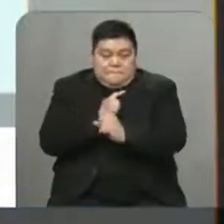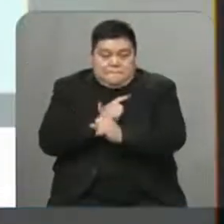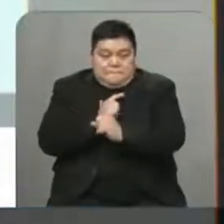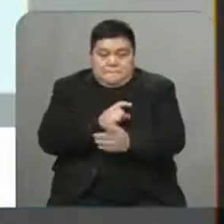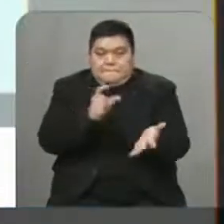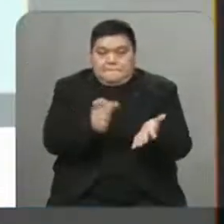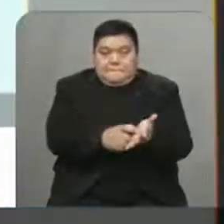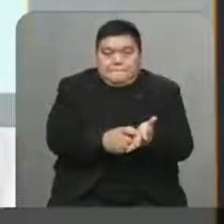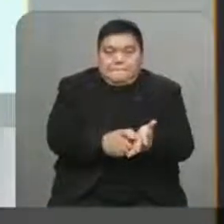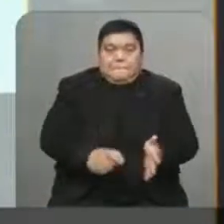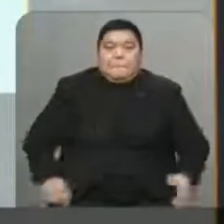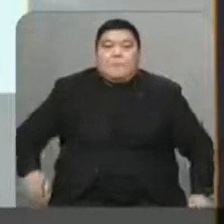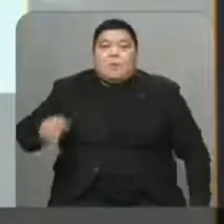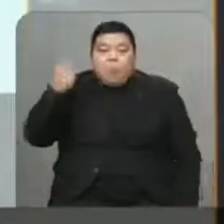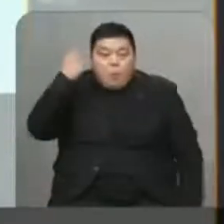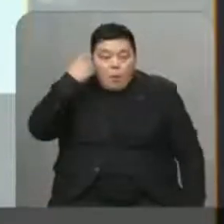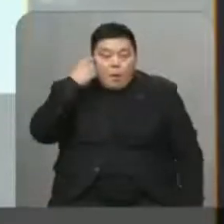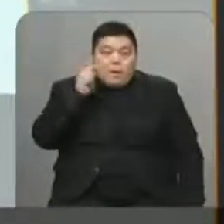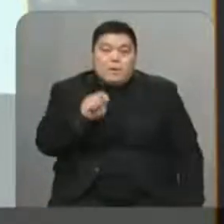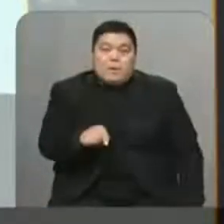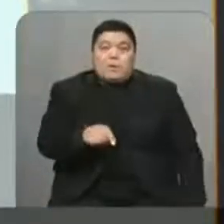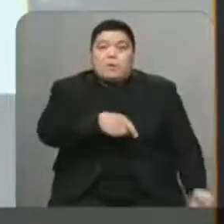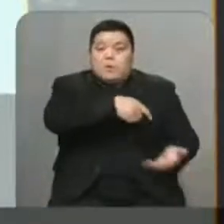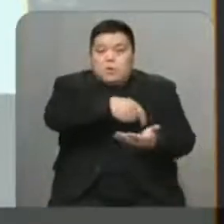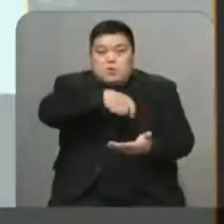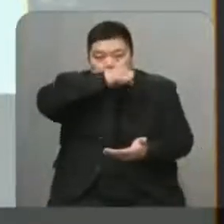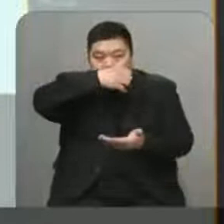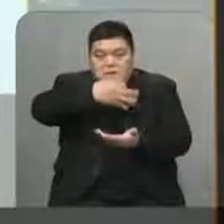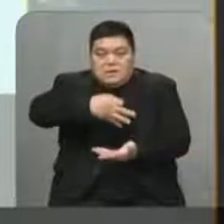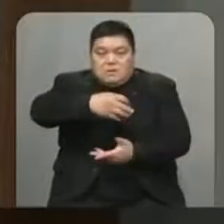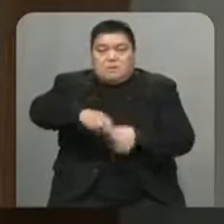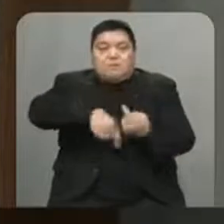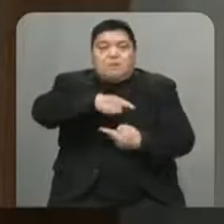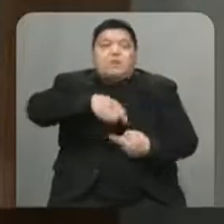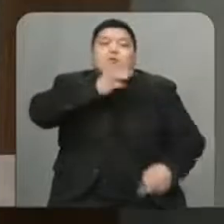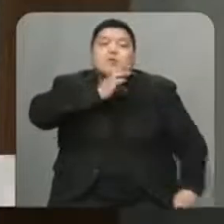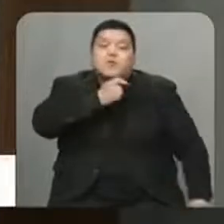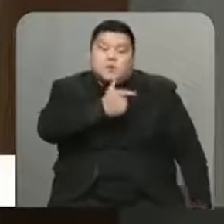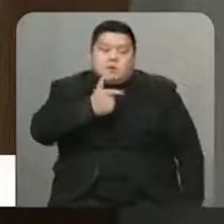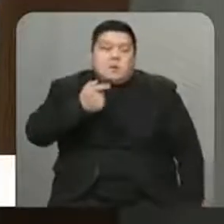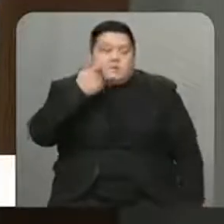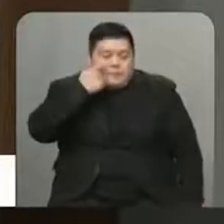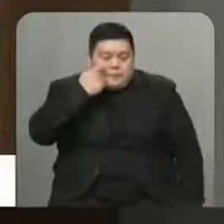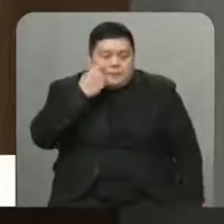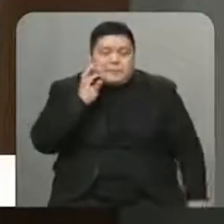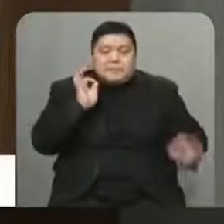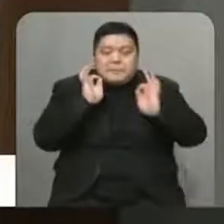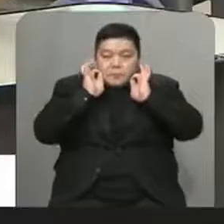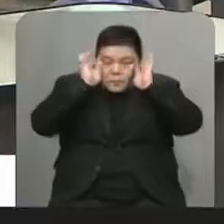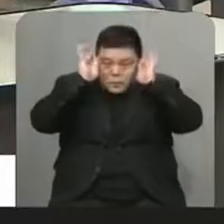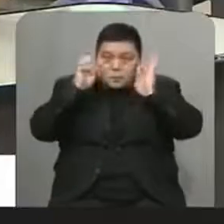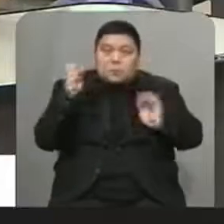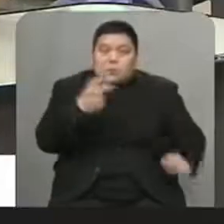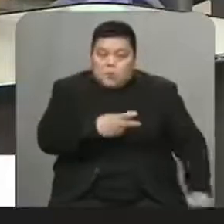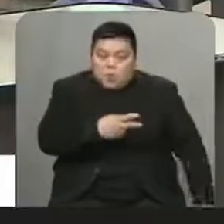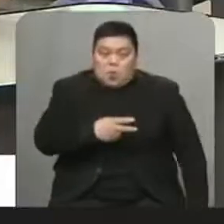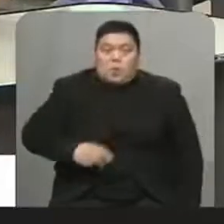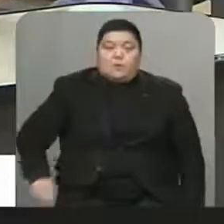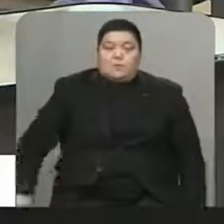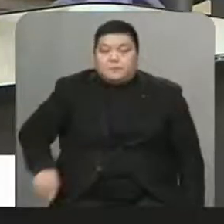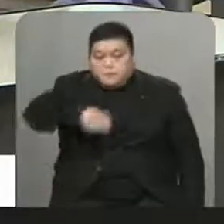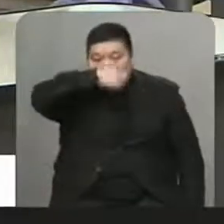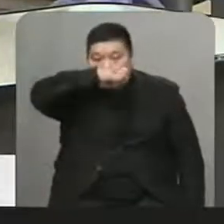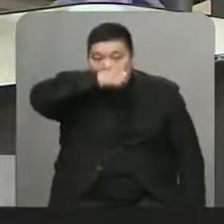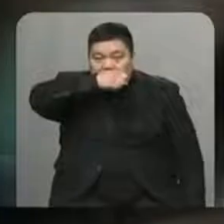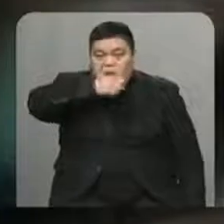명시했습니다. 교육 예산의 효율성을 높이겠다는 겁니다. 또 현재 초중고등학교에 편중돼 있는